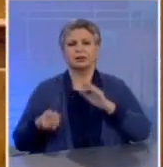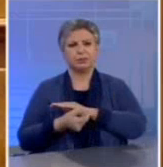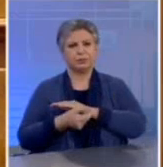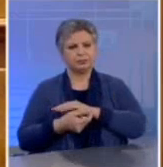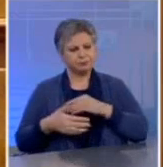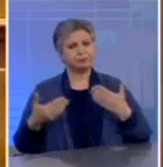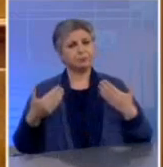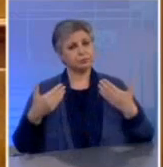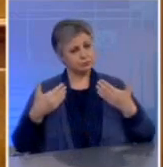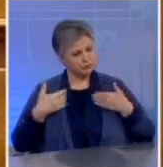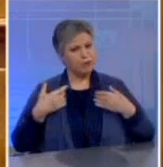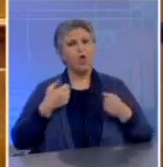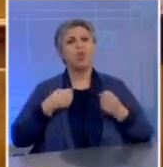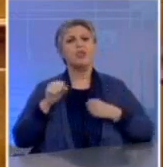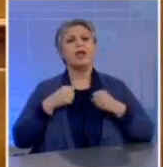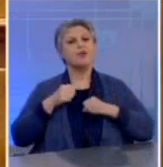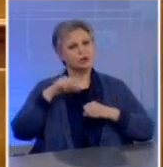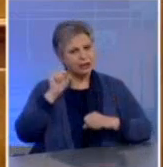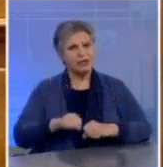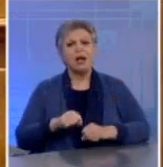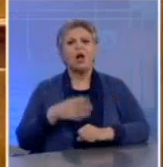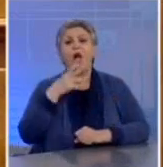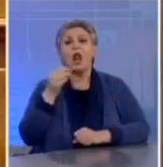γιατί ο κύριος Μουζάλας έκανε